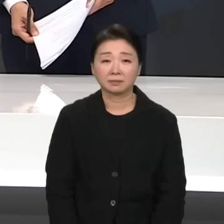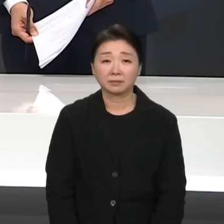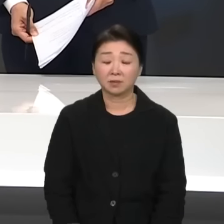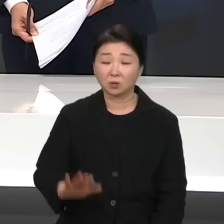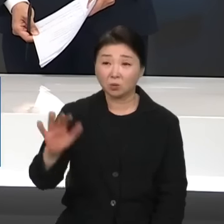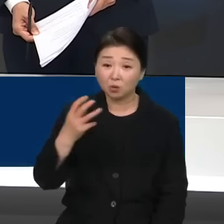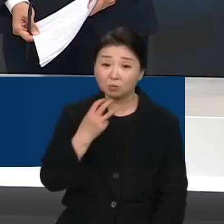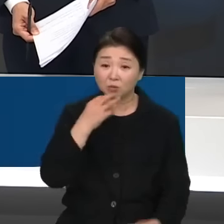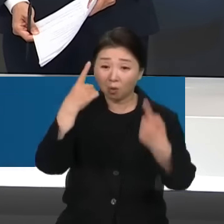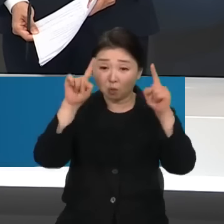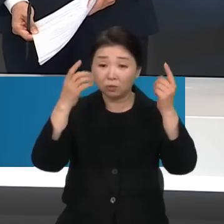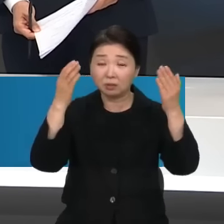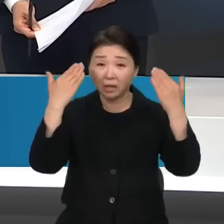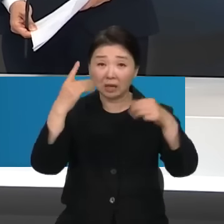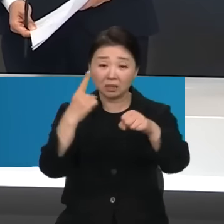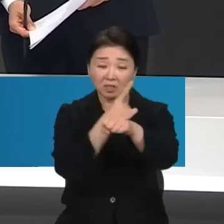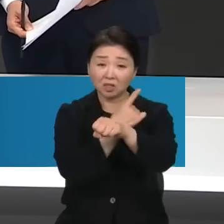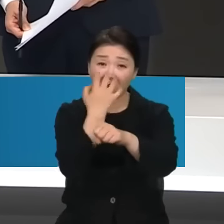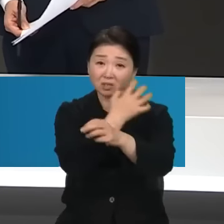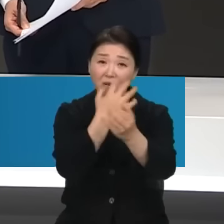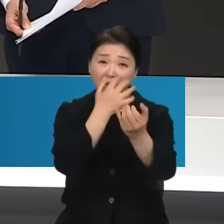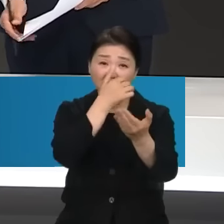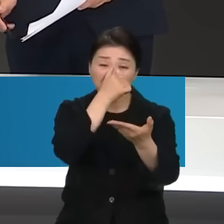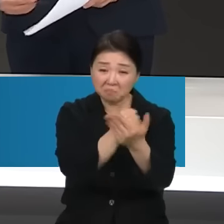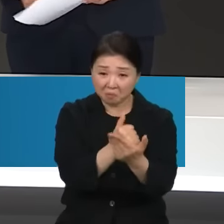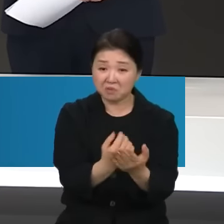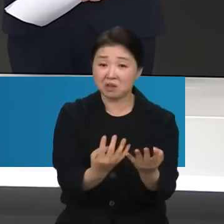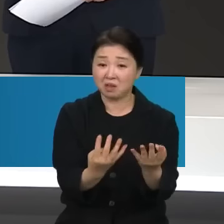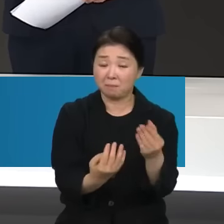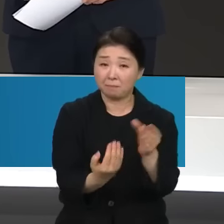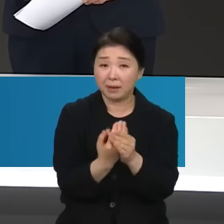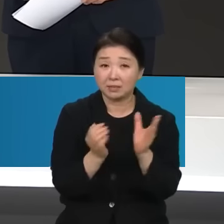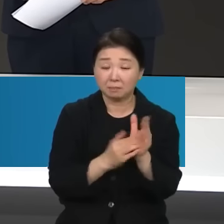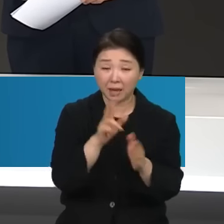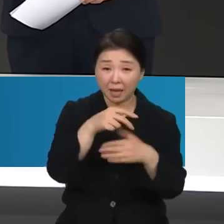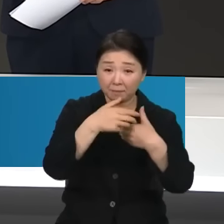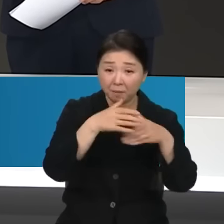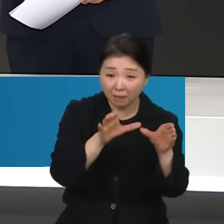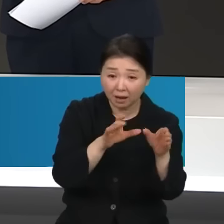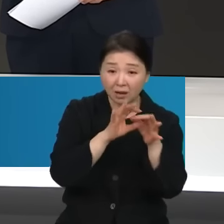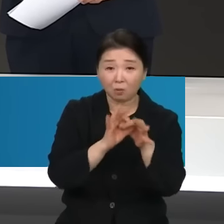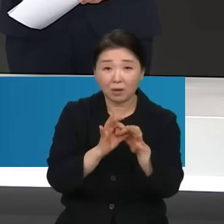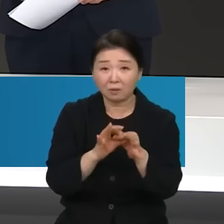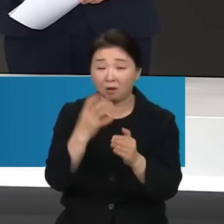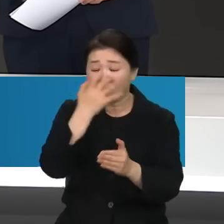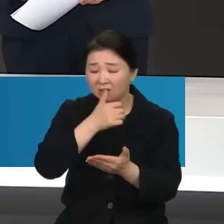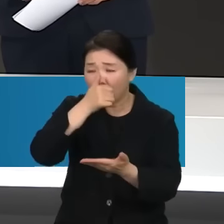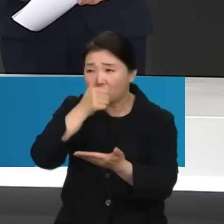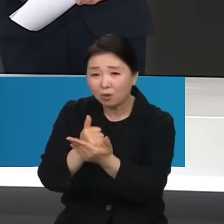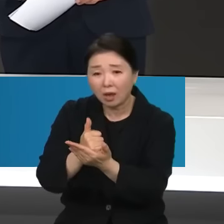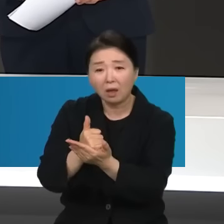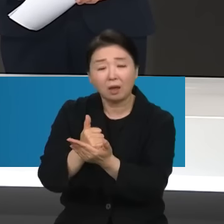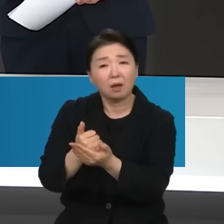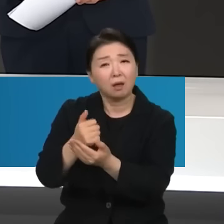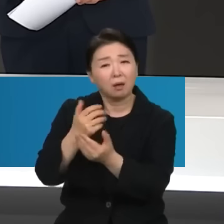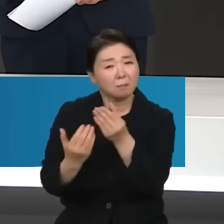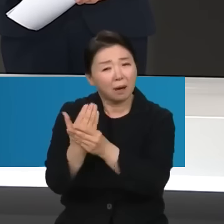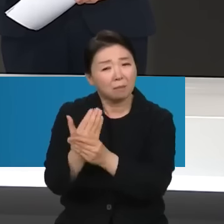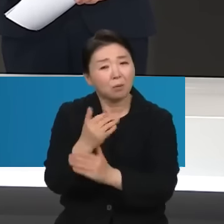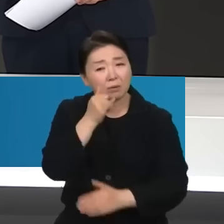최근 서울대에서도 디지털 성범죄가 발생했죠. N번방 사건 이후에도 이런 식의 성범죄가 끊이질 않고 있고